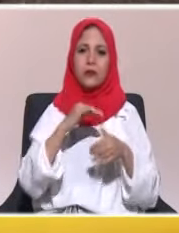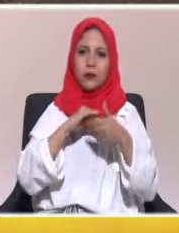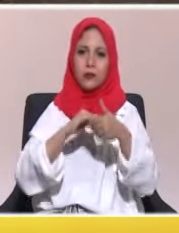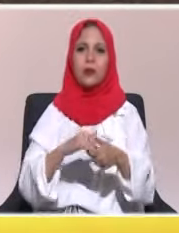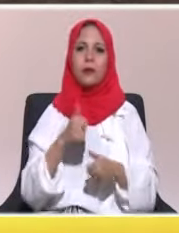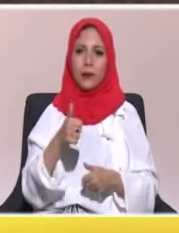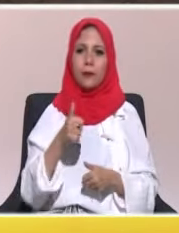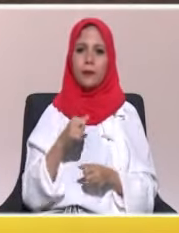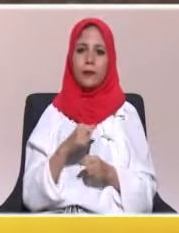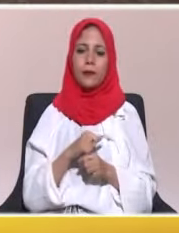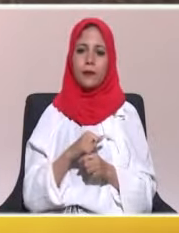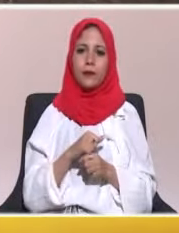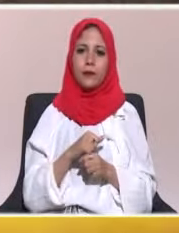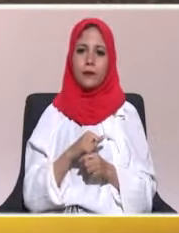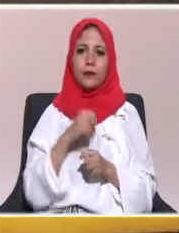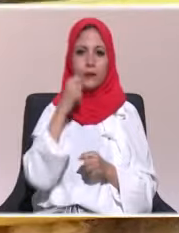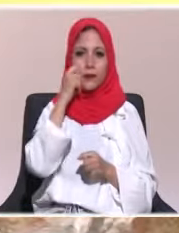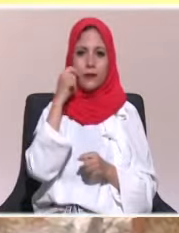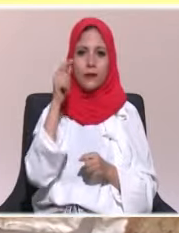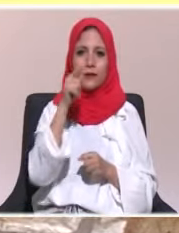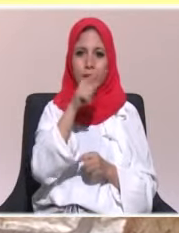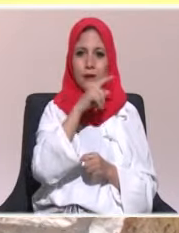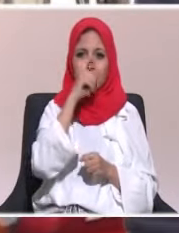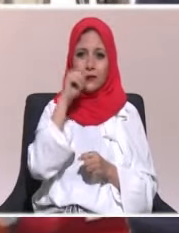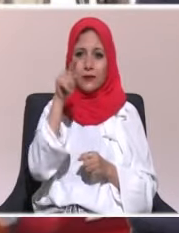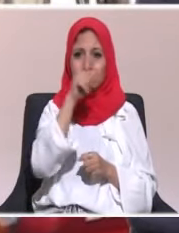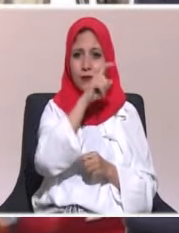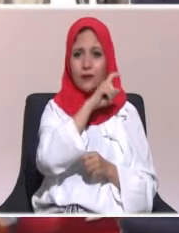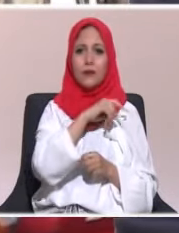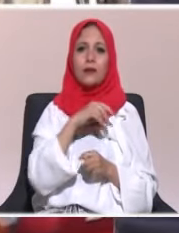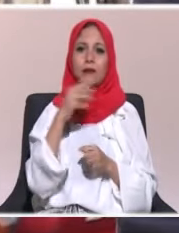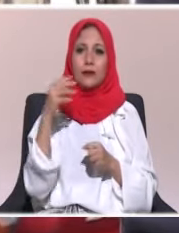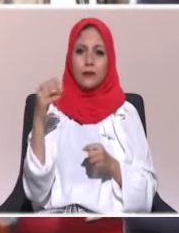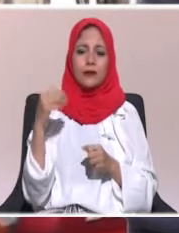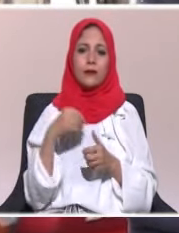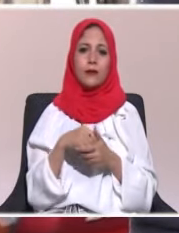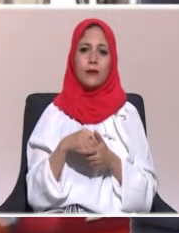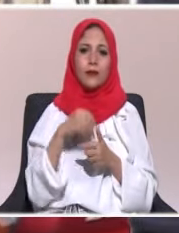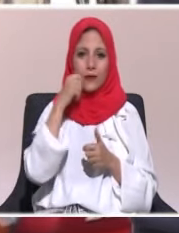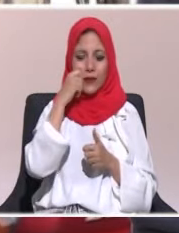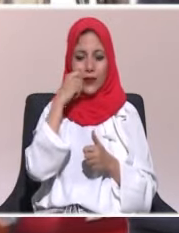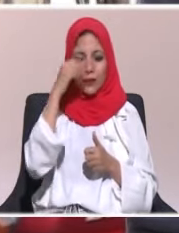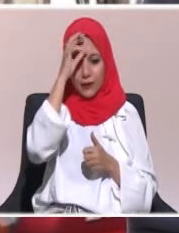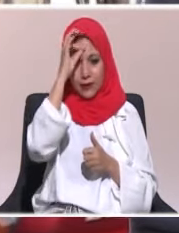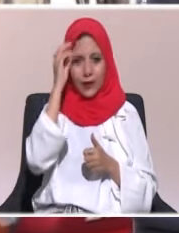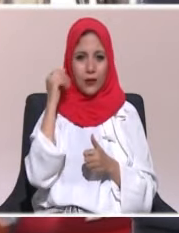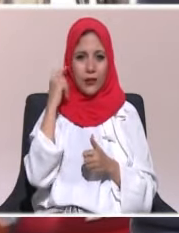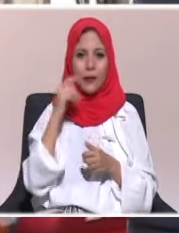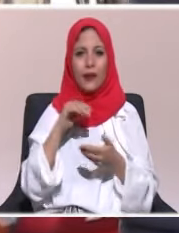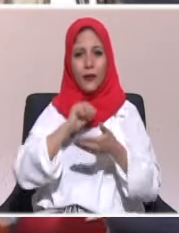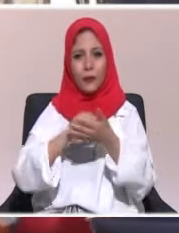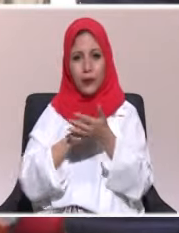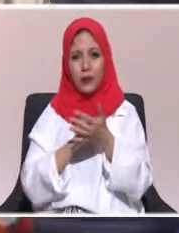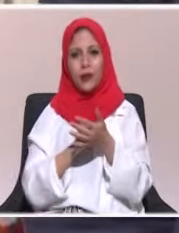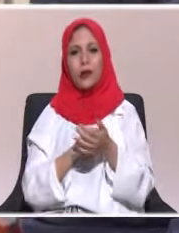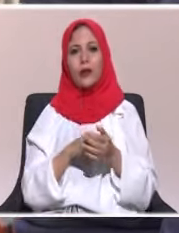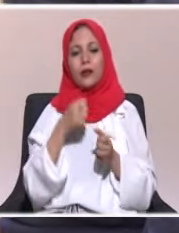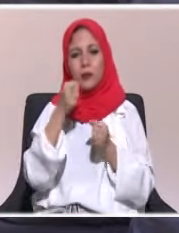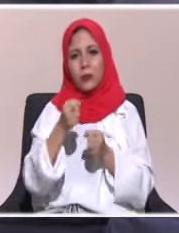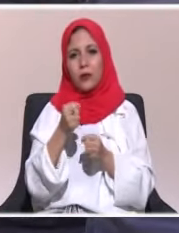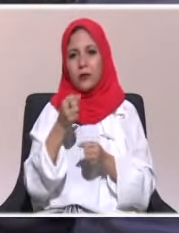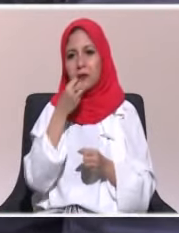تمام، ماسكة كذا قرية، بتعطل مصالحنا طبعا، في اللي عاوز يعمل لنفسه حاجة في البيت الكلام ده، بتوقف